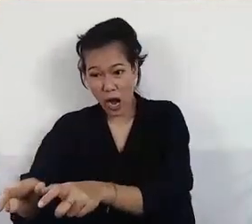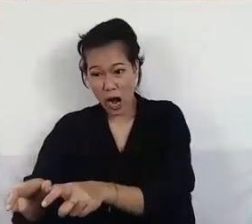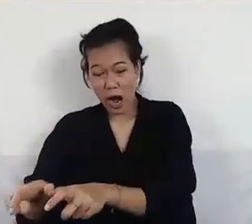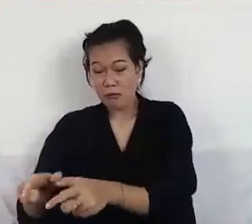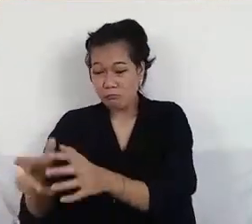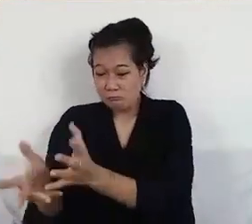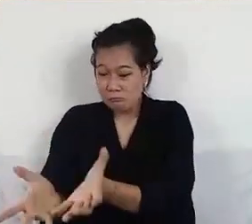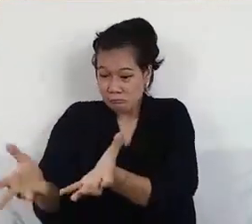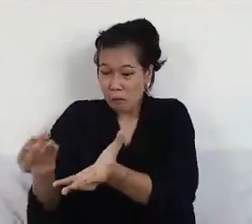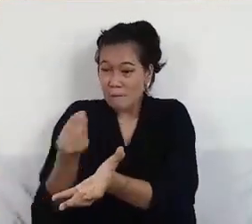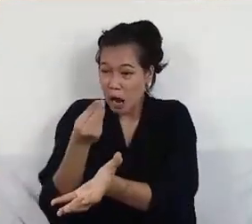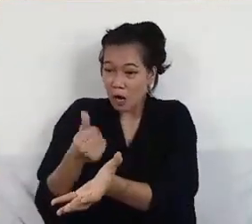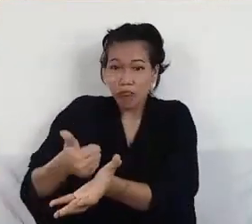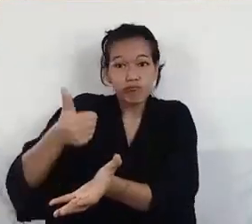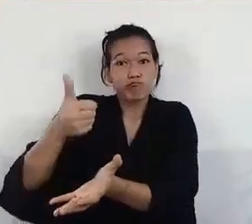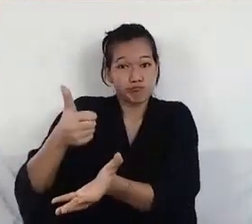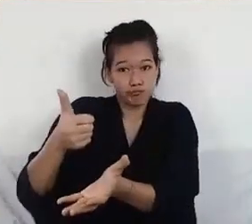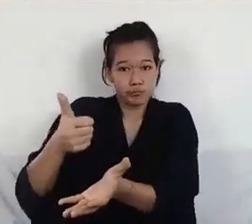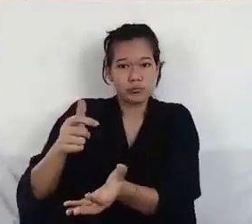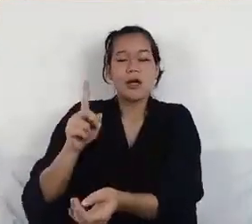penghargaan tinggi, maka